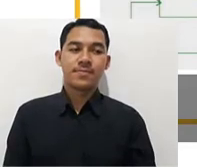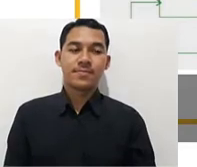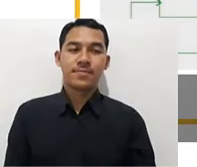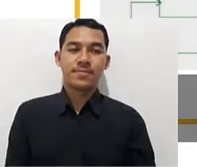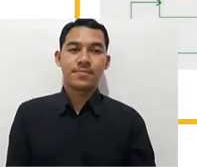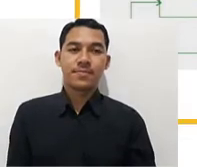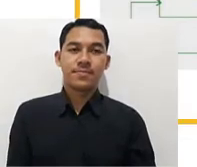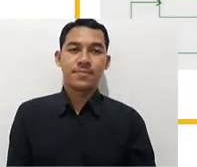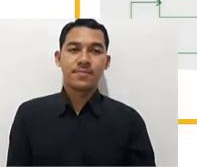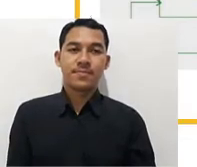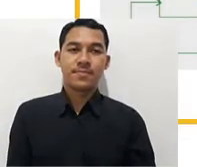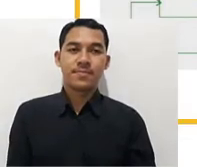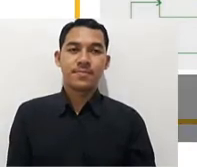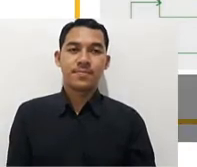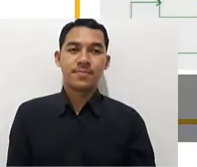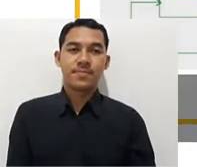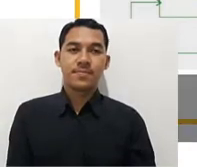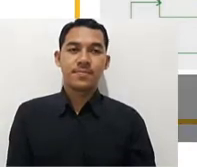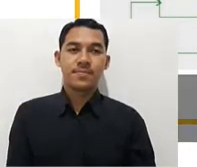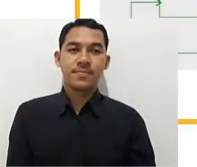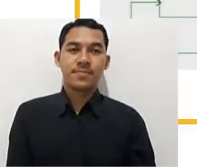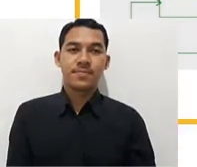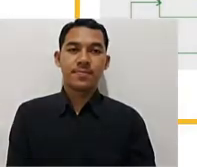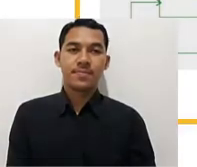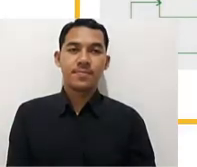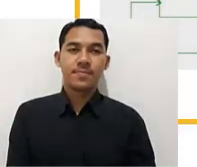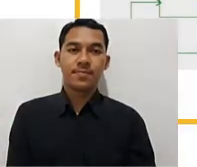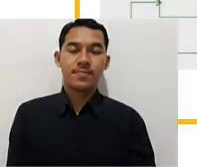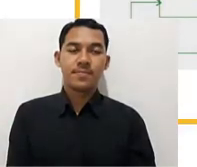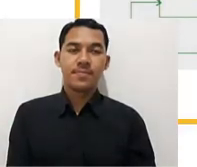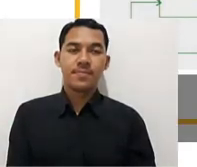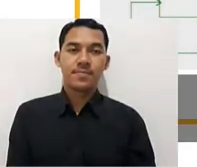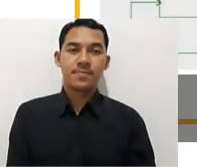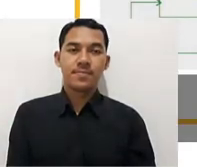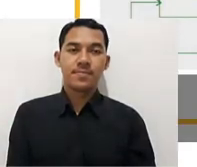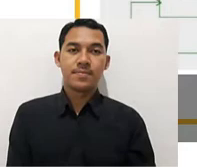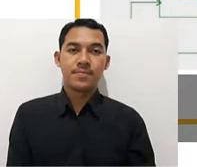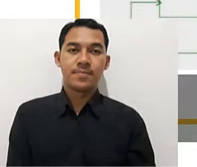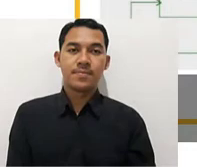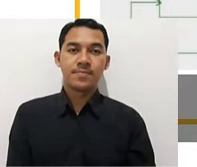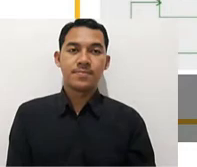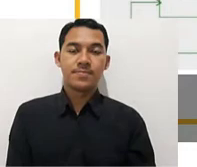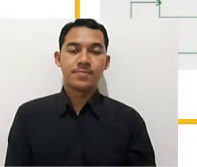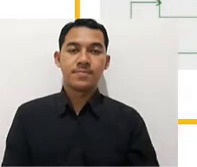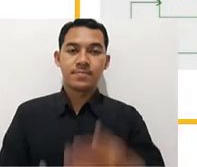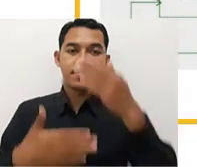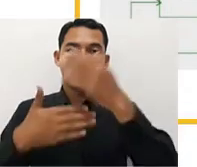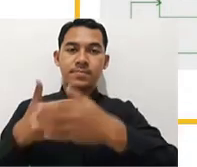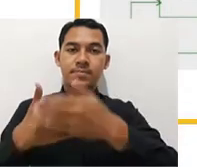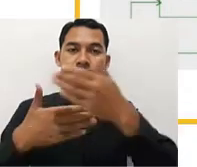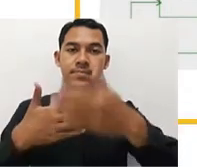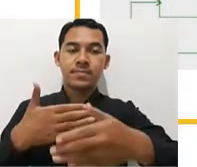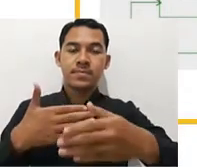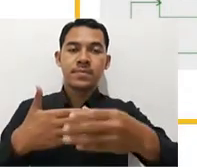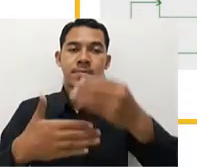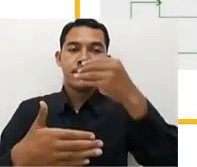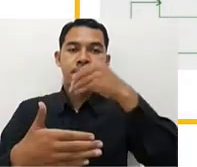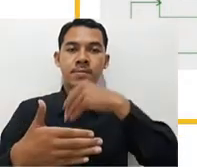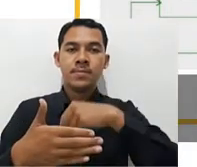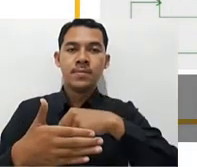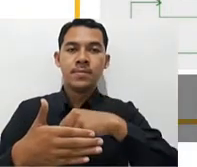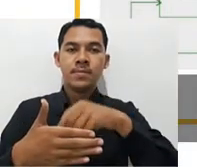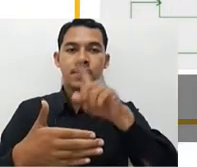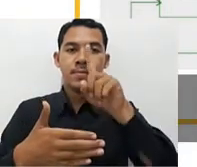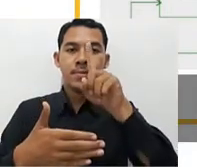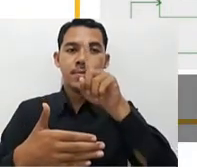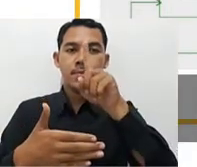Sebentar. Set. Set. Nah, ini sebagai data input 1. Nah,